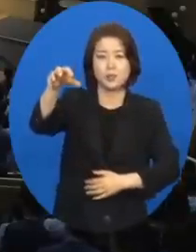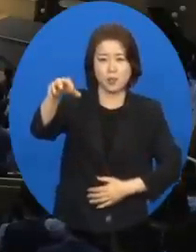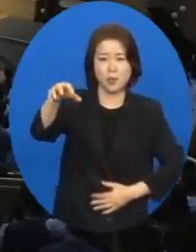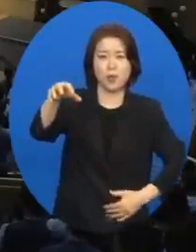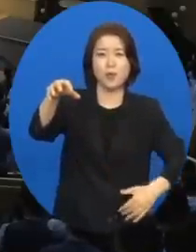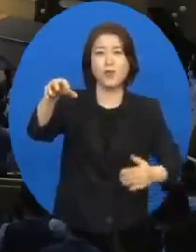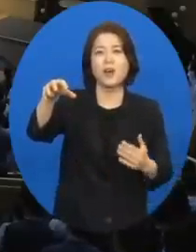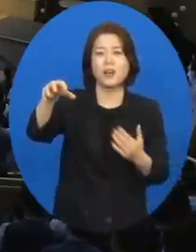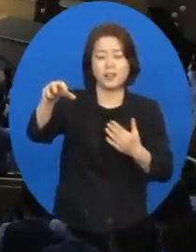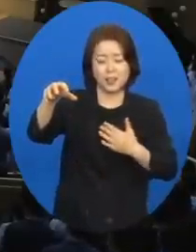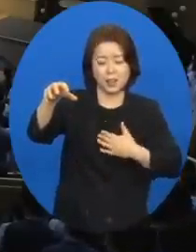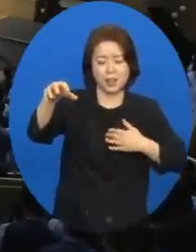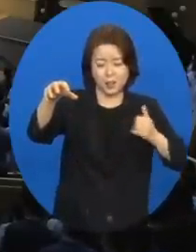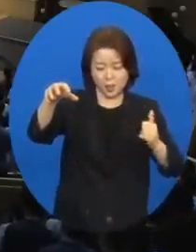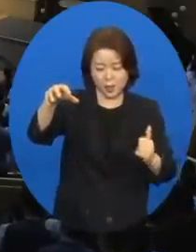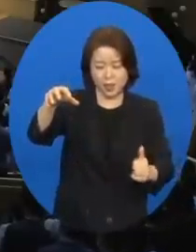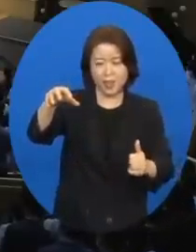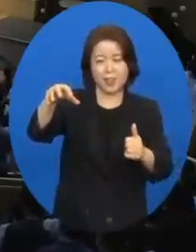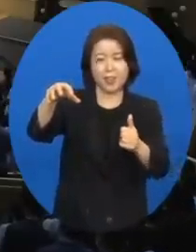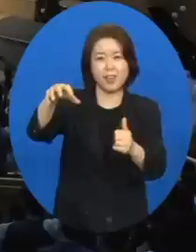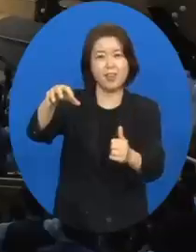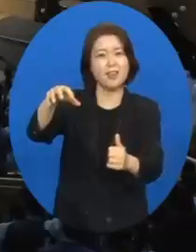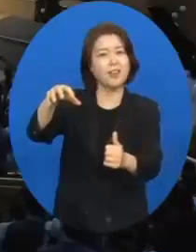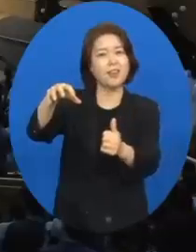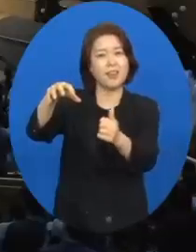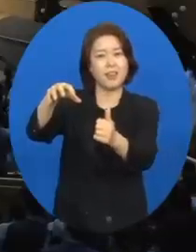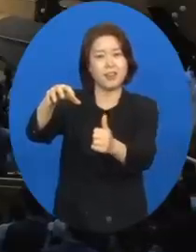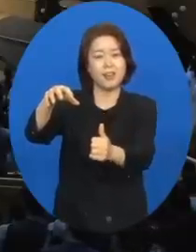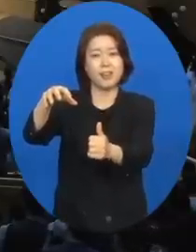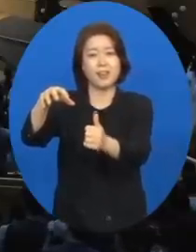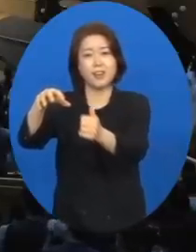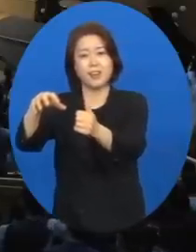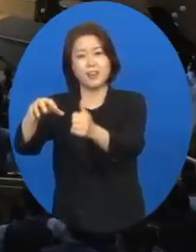인도하는 곳 가려네.